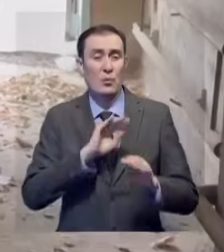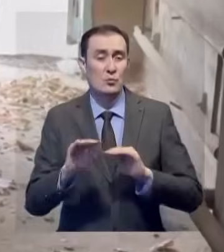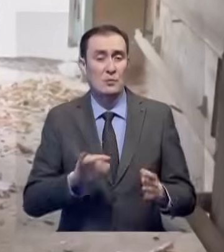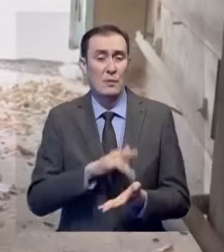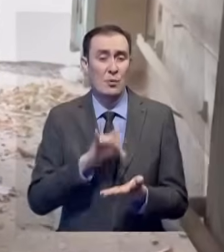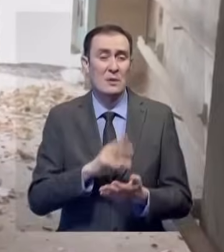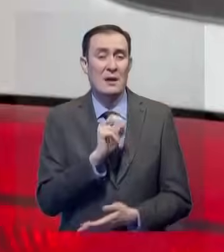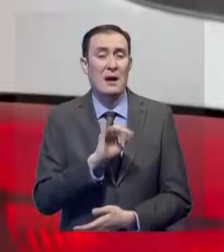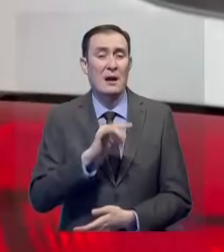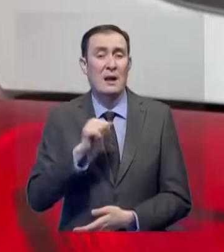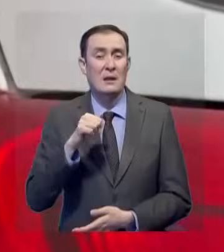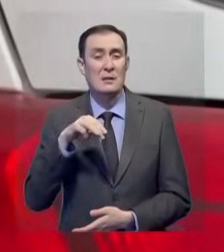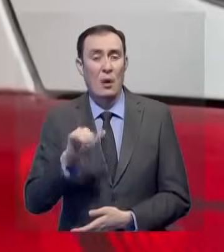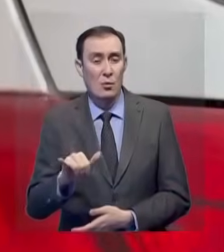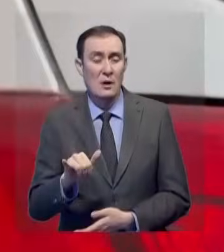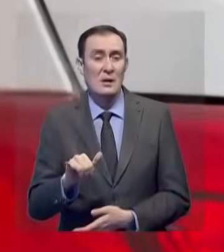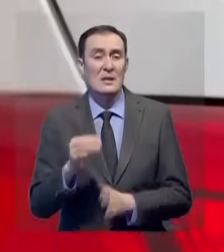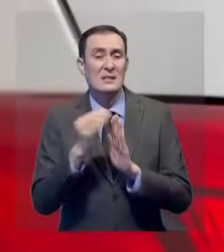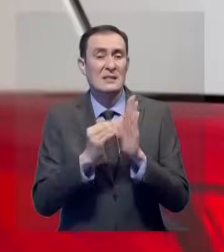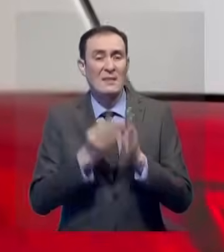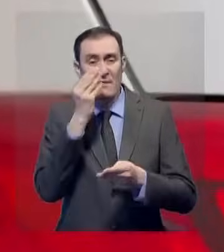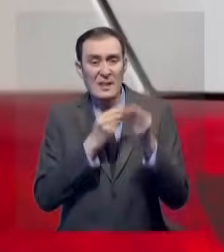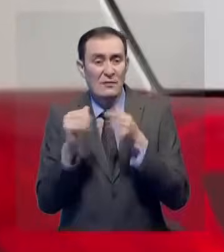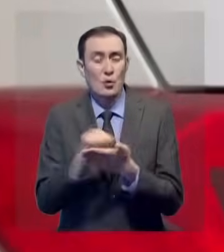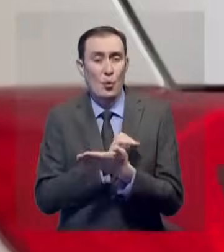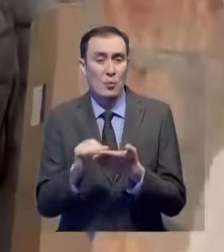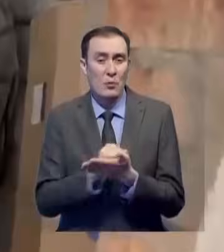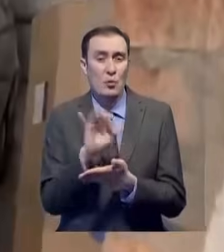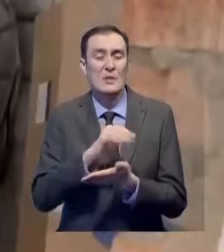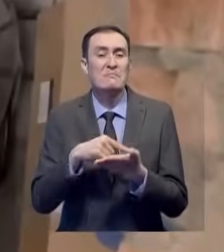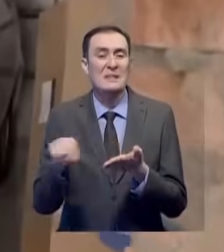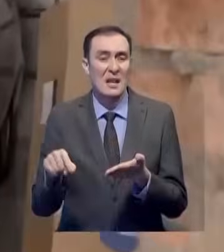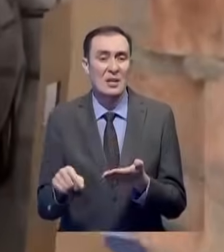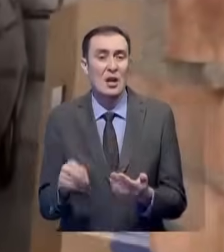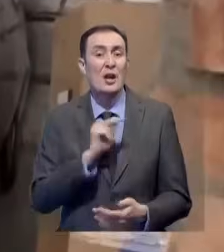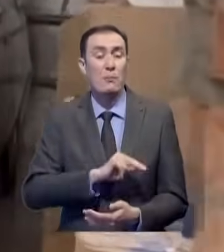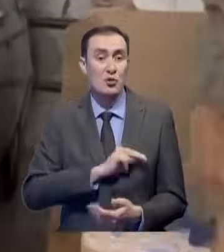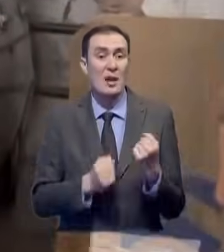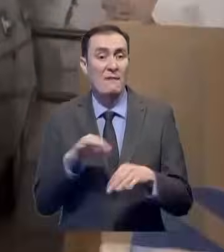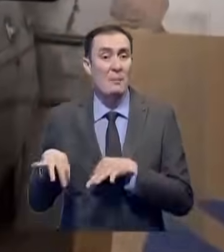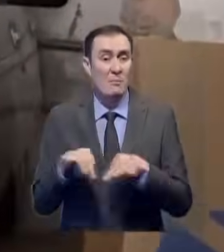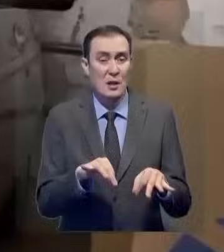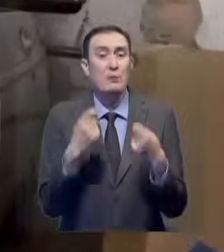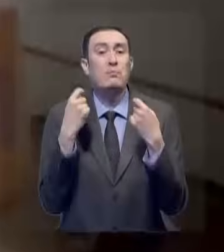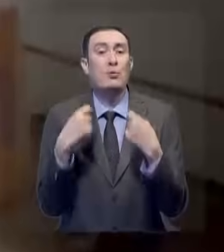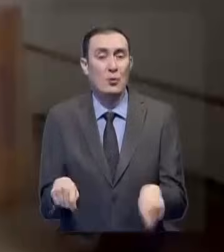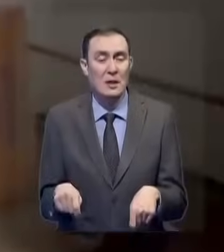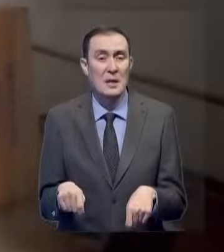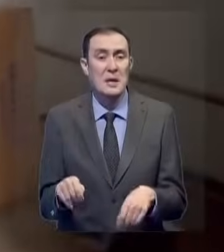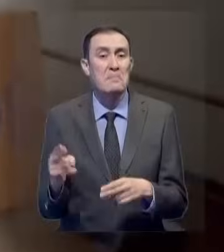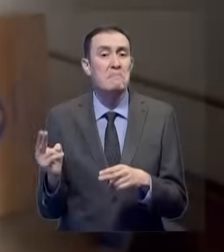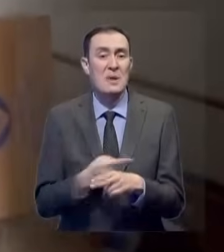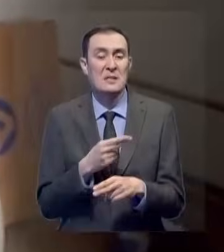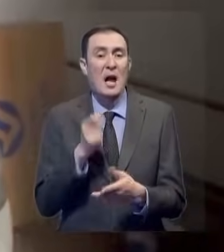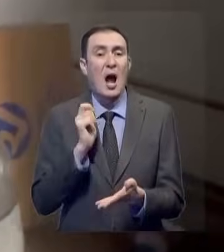по благоустройству города Каратау составили фиктивные документы, списали действующие автомашины и продали их без